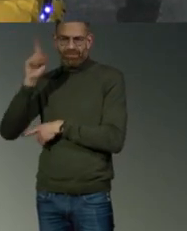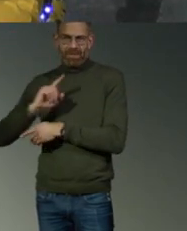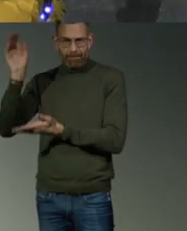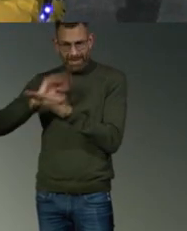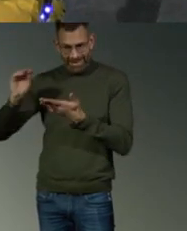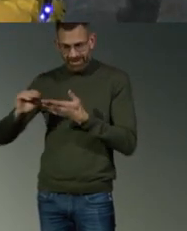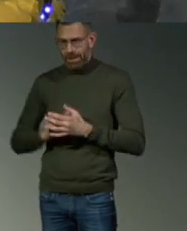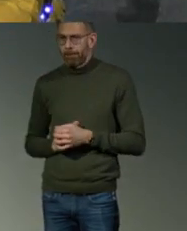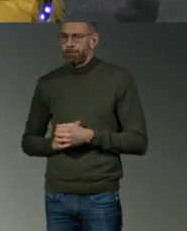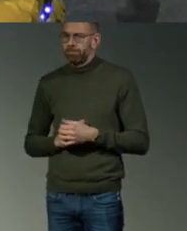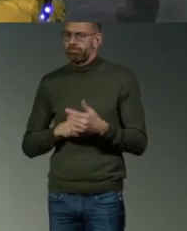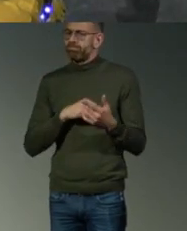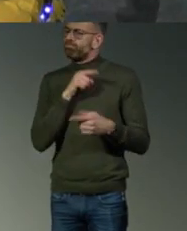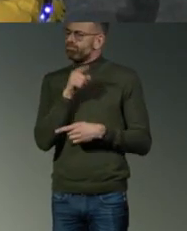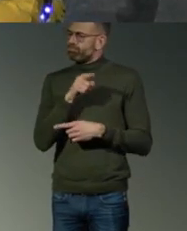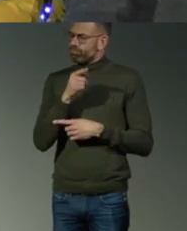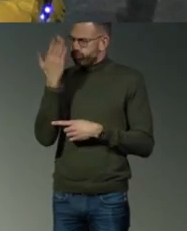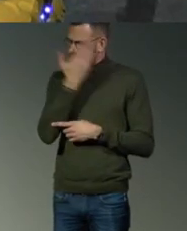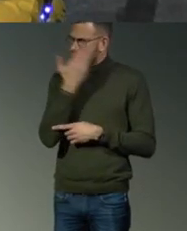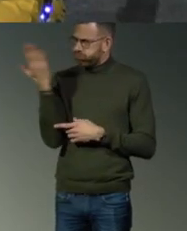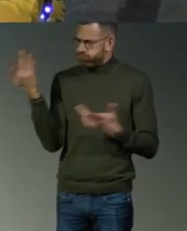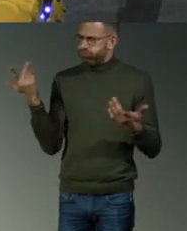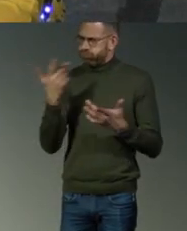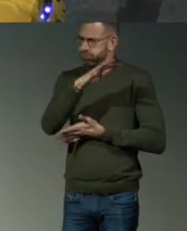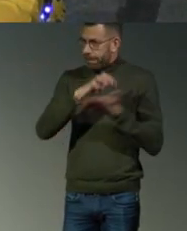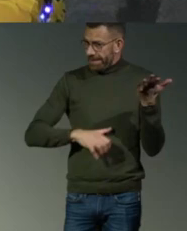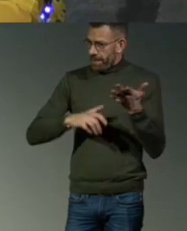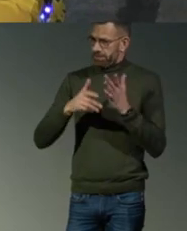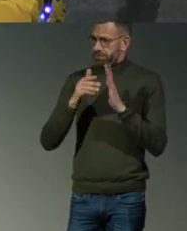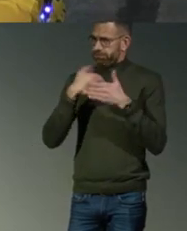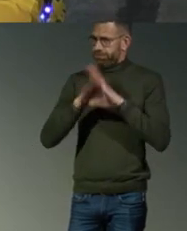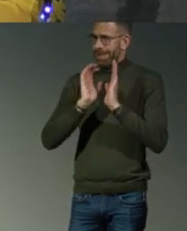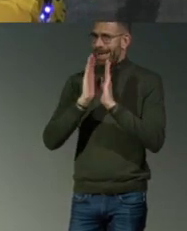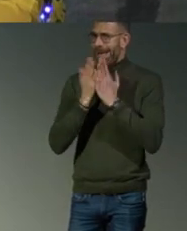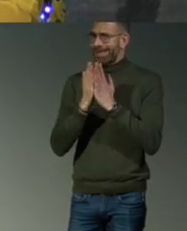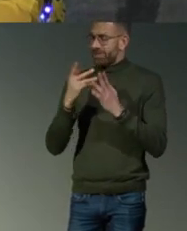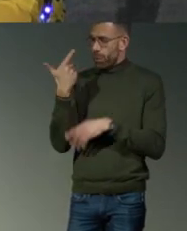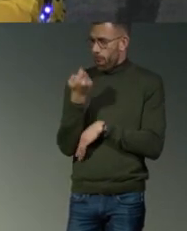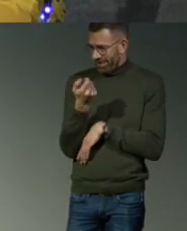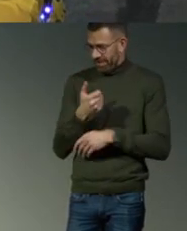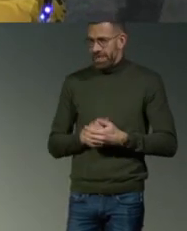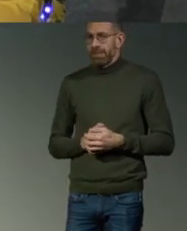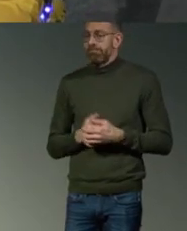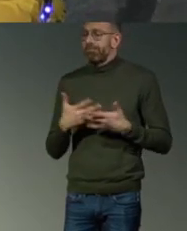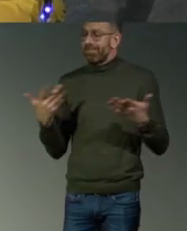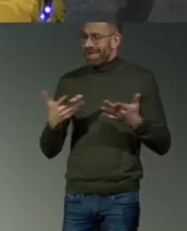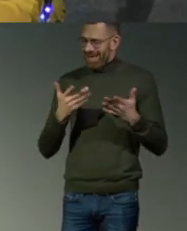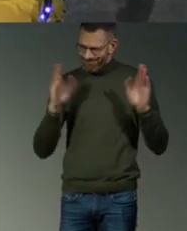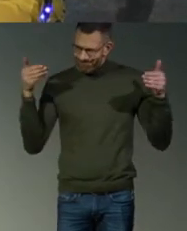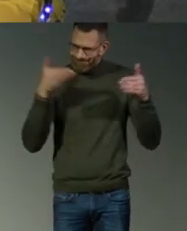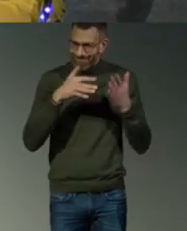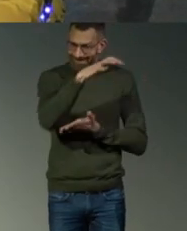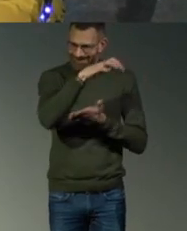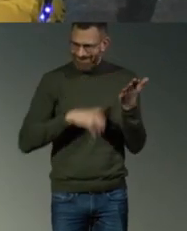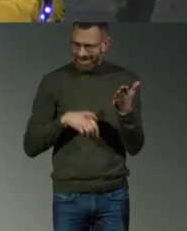Elle est notamment connue pour plusieurs récits publiés chez L'Olivier, mais le texte qui va nous arrêter plus